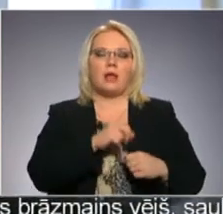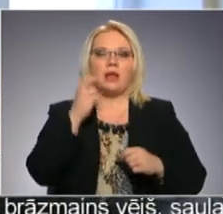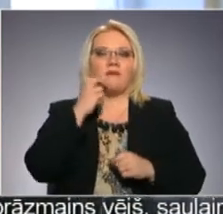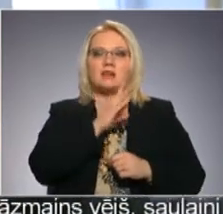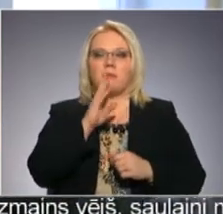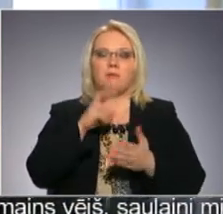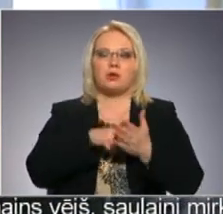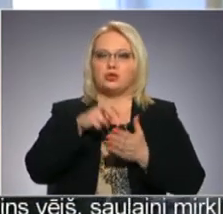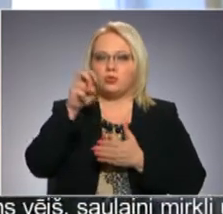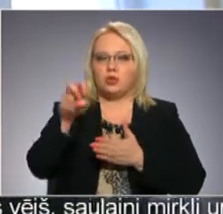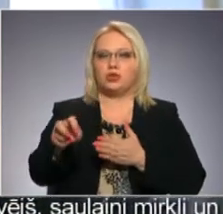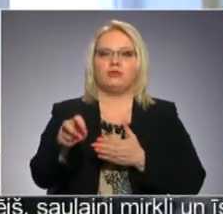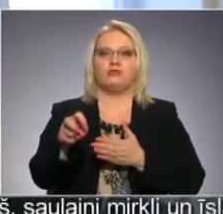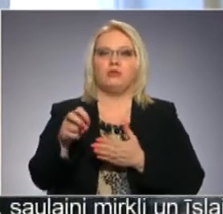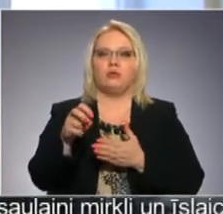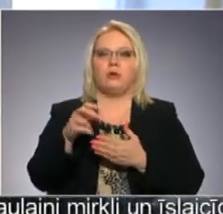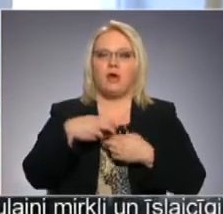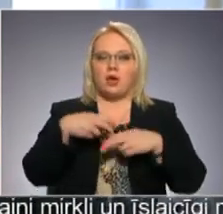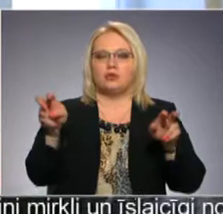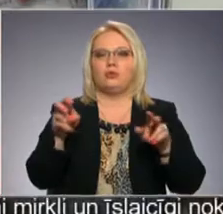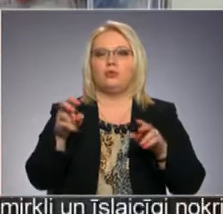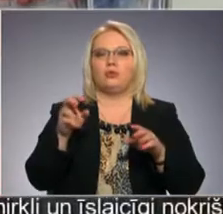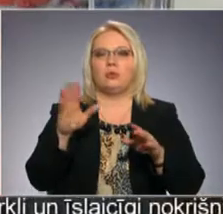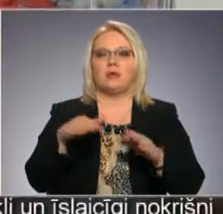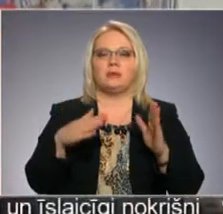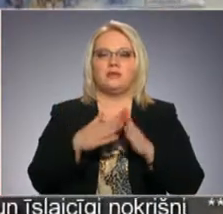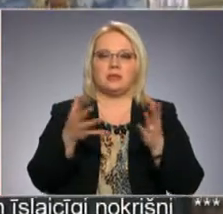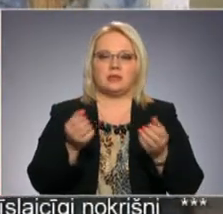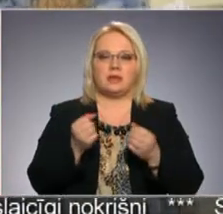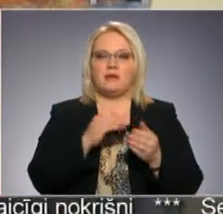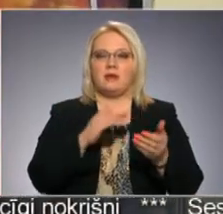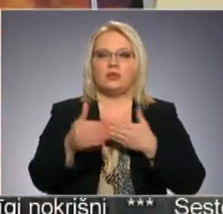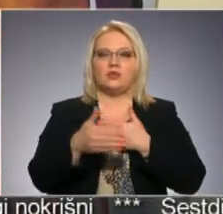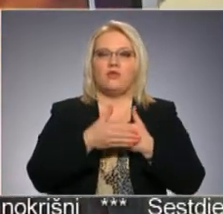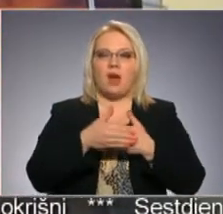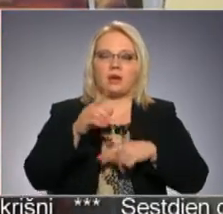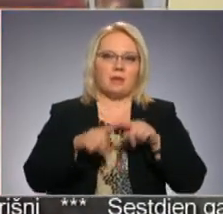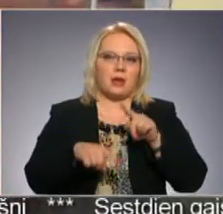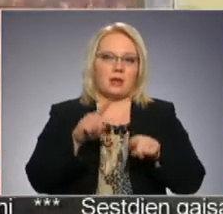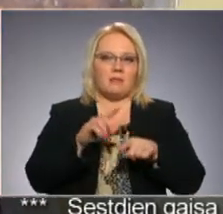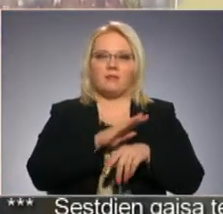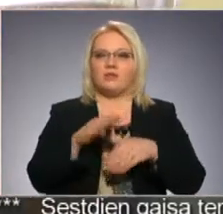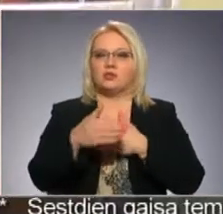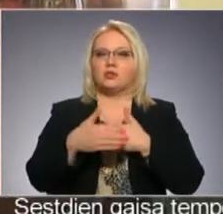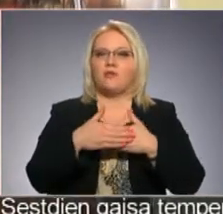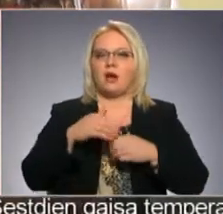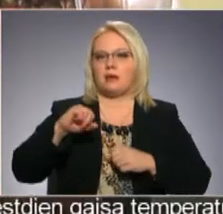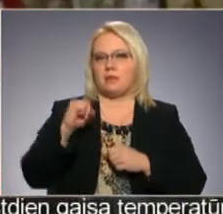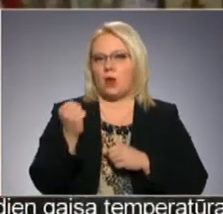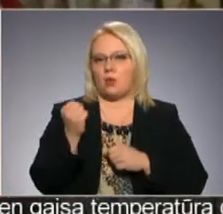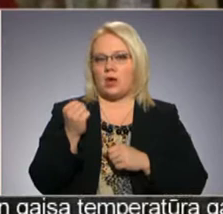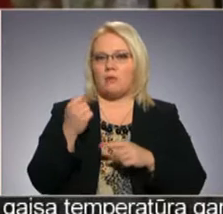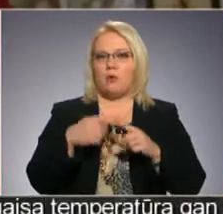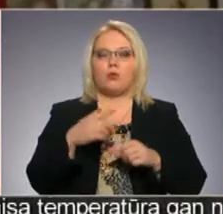jau ir sataisīta. Bet aizsūtu, ko es svētkiem atnāk. Vistuvākajiem radiem, vistuvākajiem draugiem